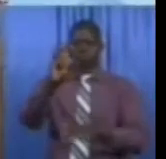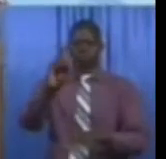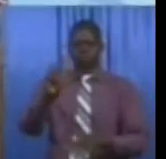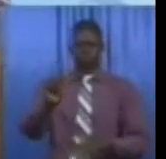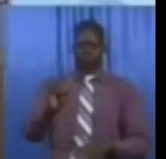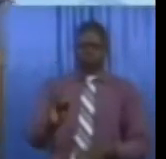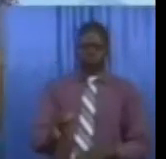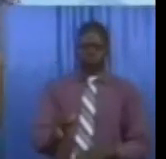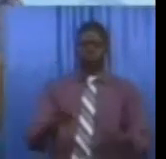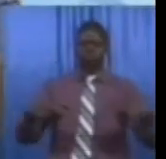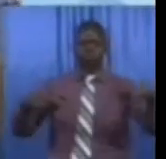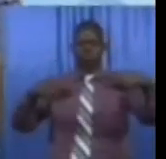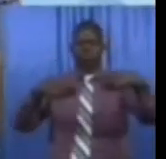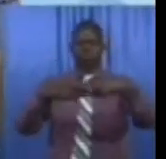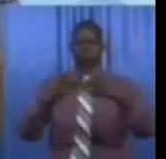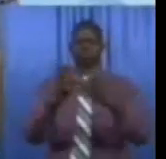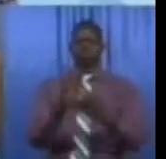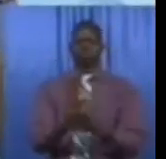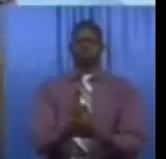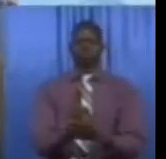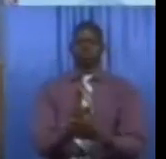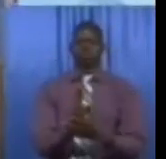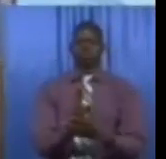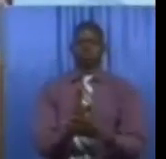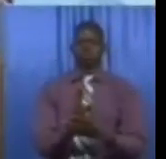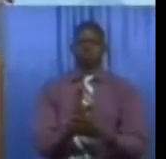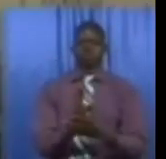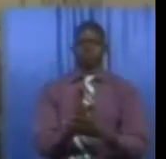matière d'énergie. Le point avec Ernest Kambiré.